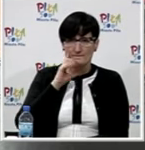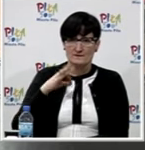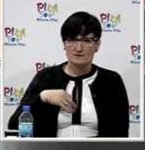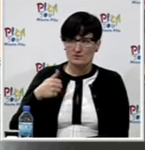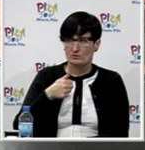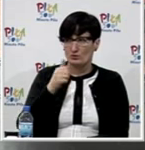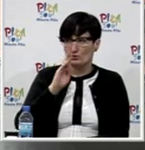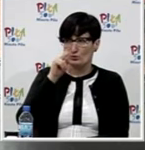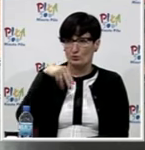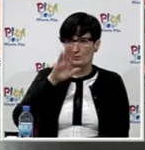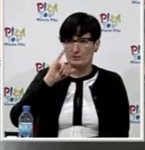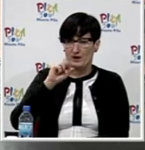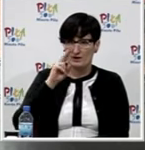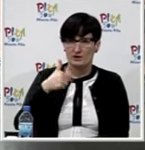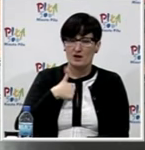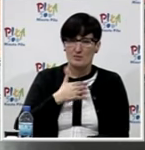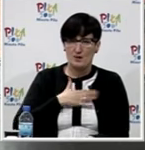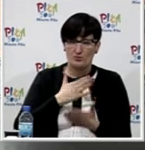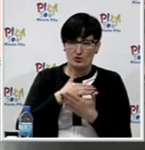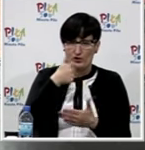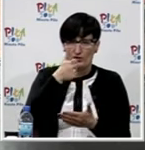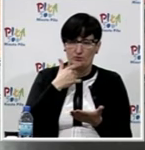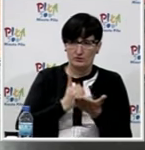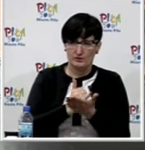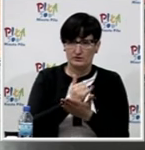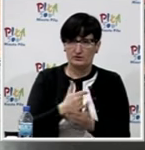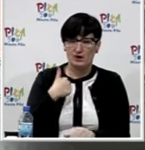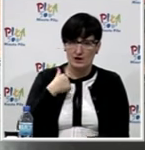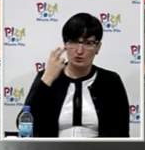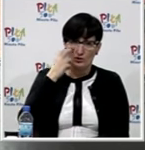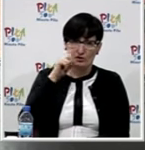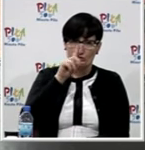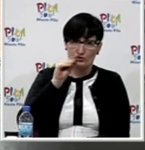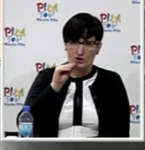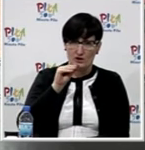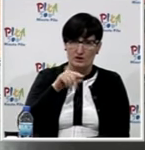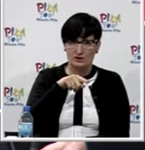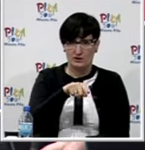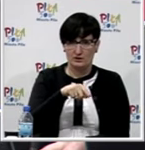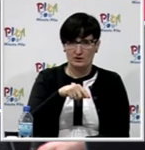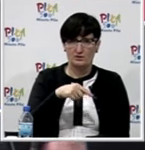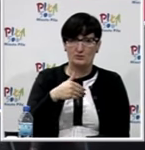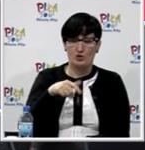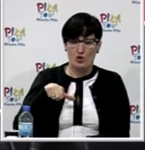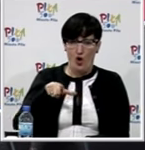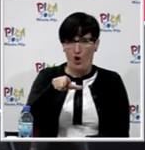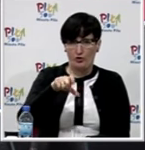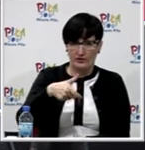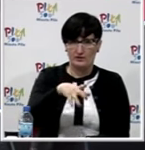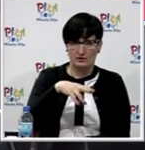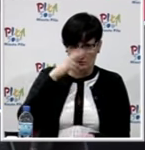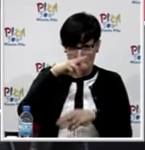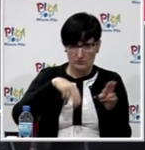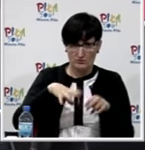Kubiak. Ja mam tylko jedno pytanie. Rozumiem, że ten chodnik będzie od strony policji, tak?